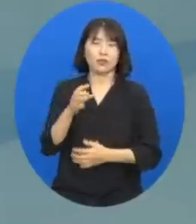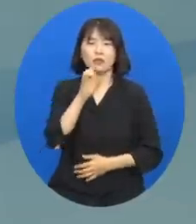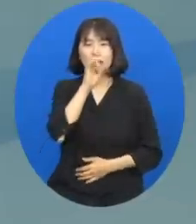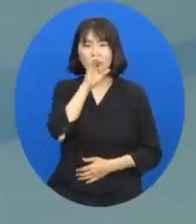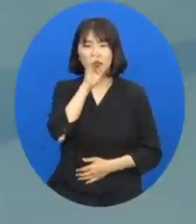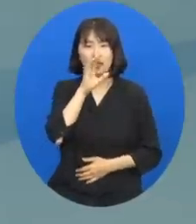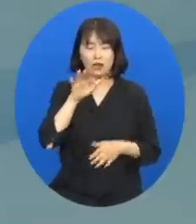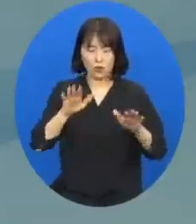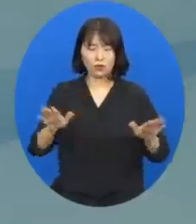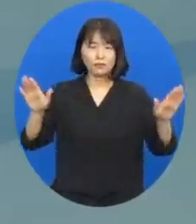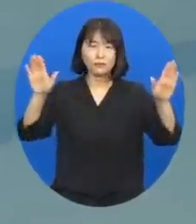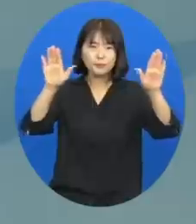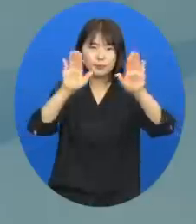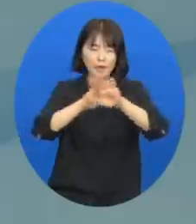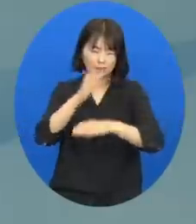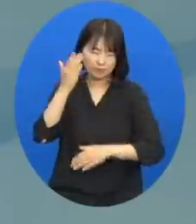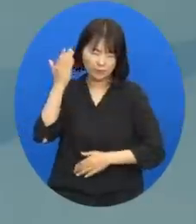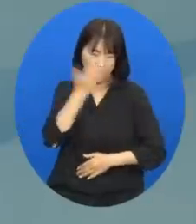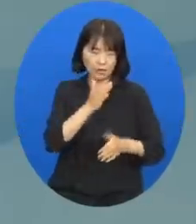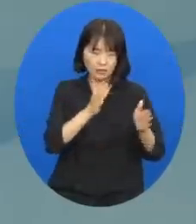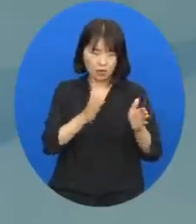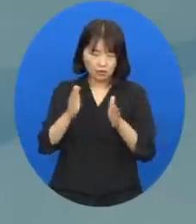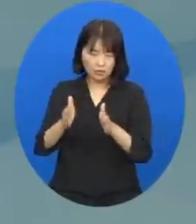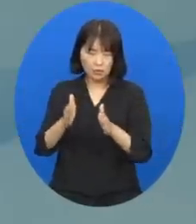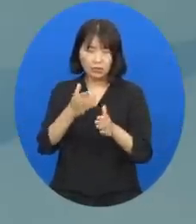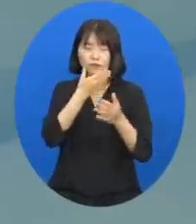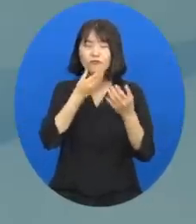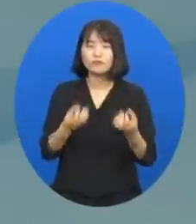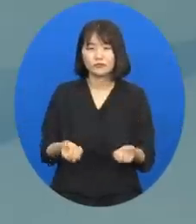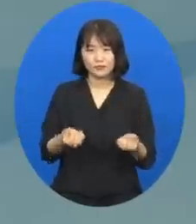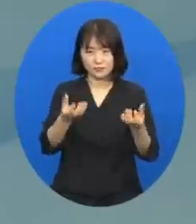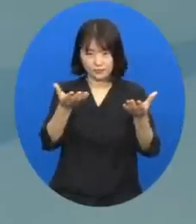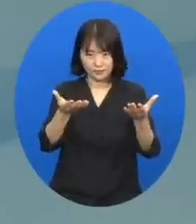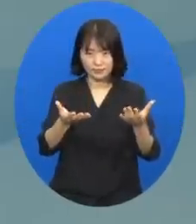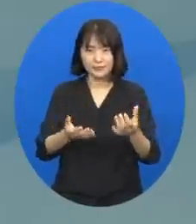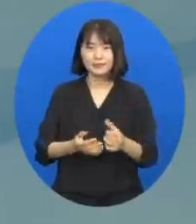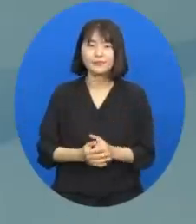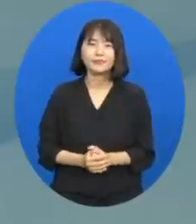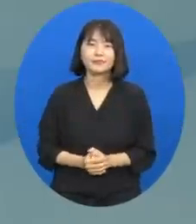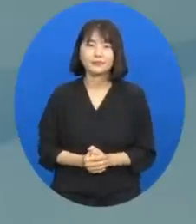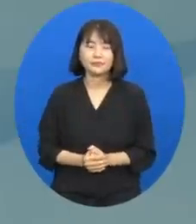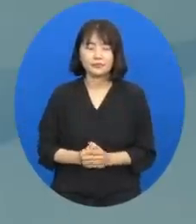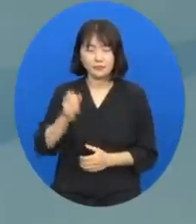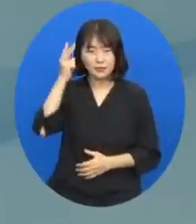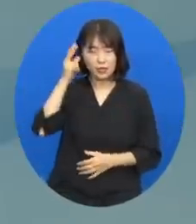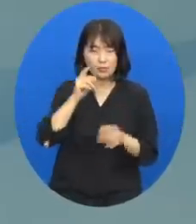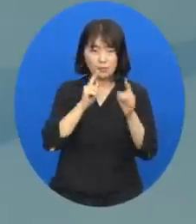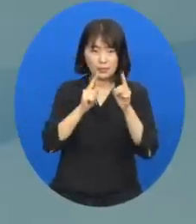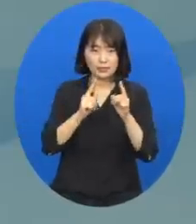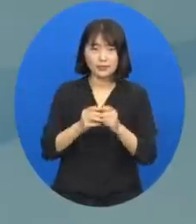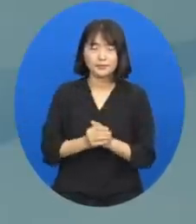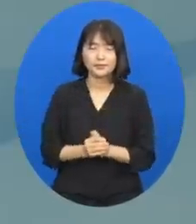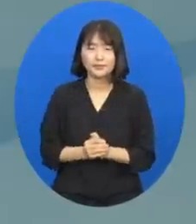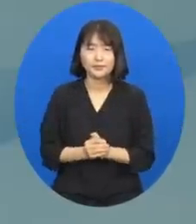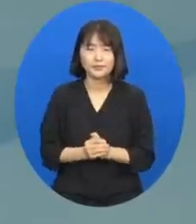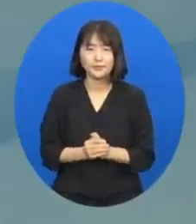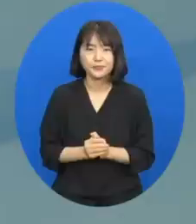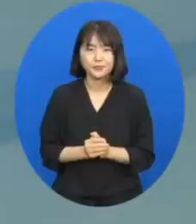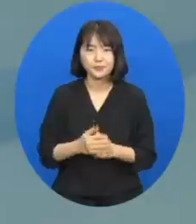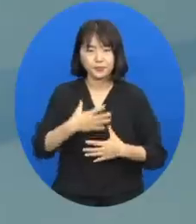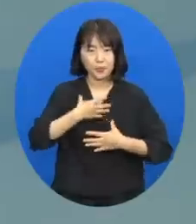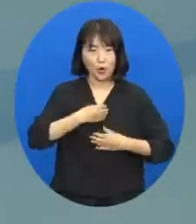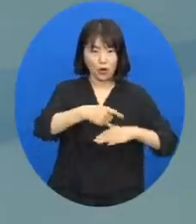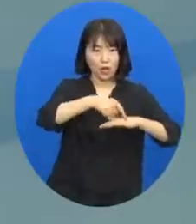깨끗하게 정리하는 여러분들 되시기를 주님의 이름으로 축원합니다 아 잠은 말씀 이런 말씀이 있어요 평온한